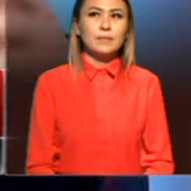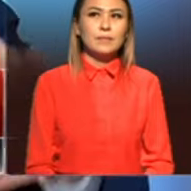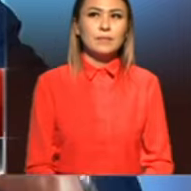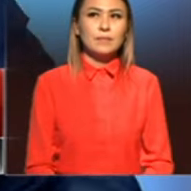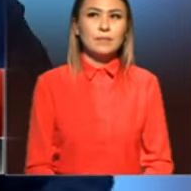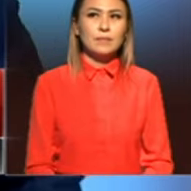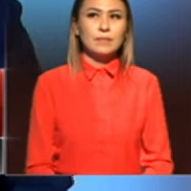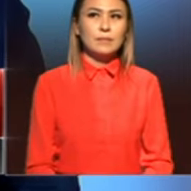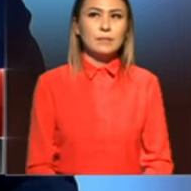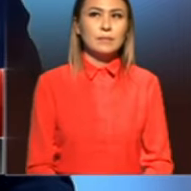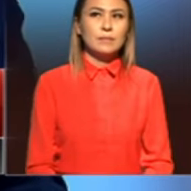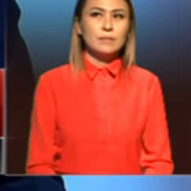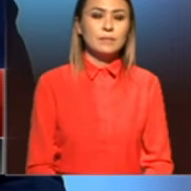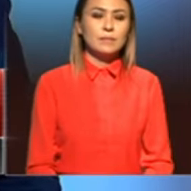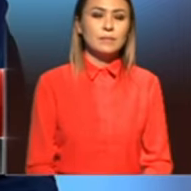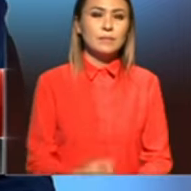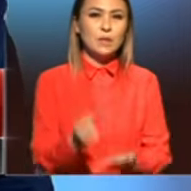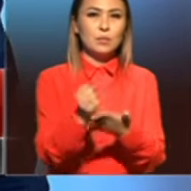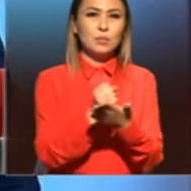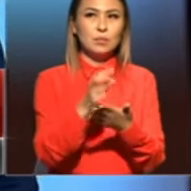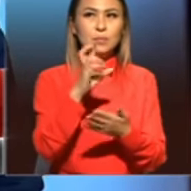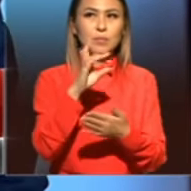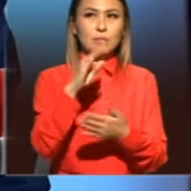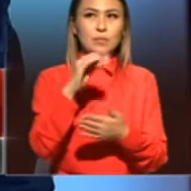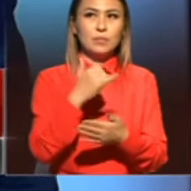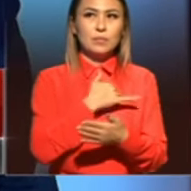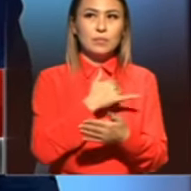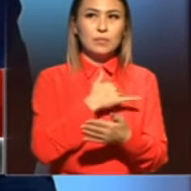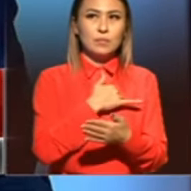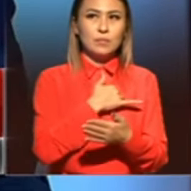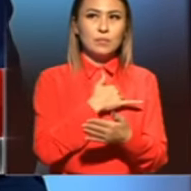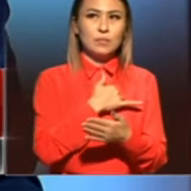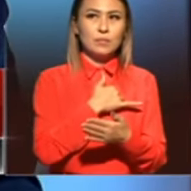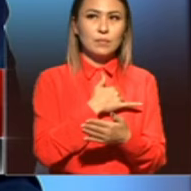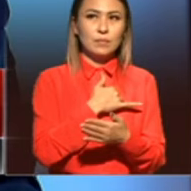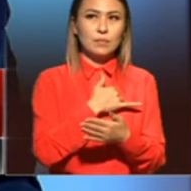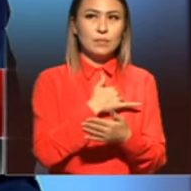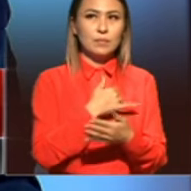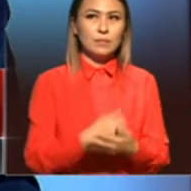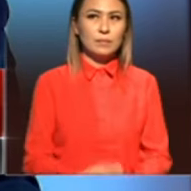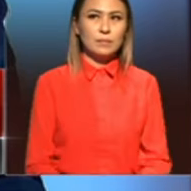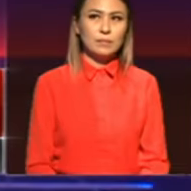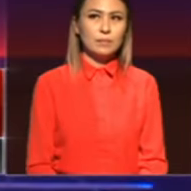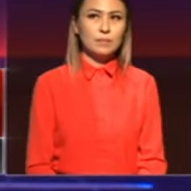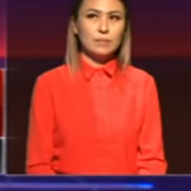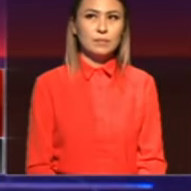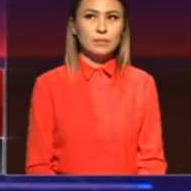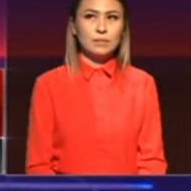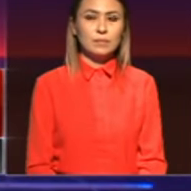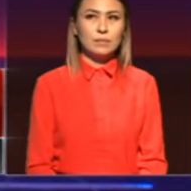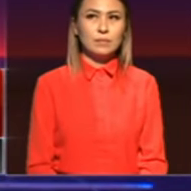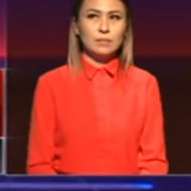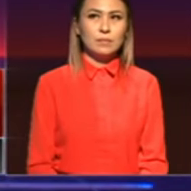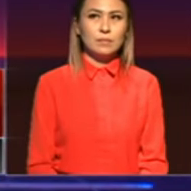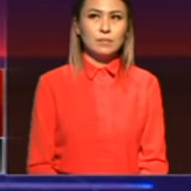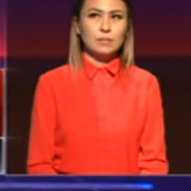қор биржалары арқылы. Соларды мысалы үшін бізде тарту несі жоқ, мынандай мәдениеті